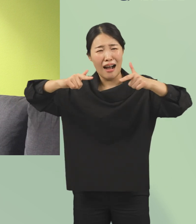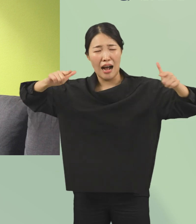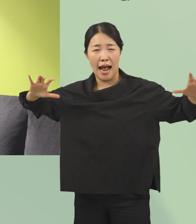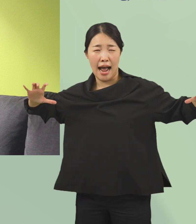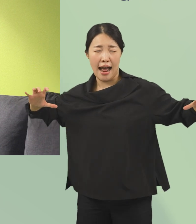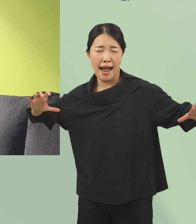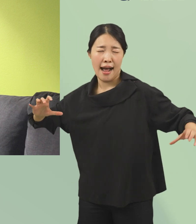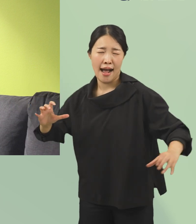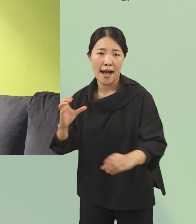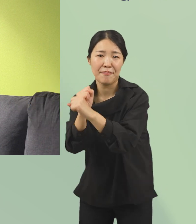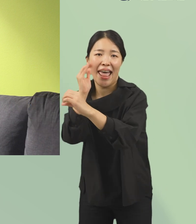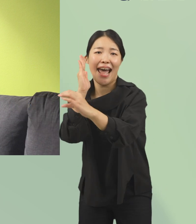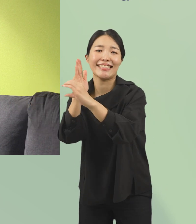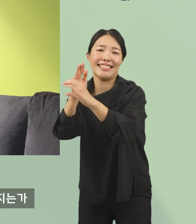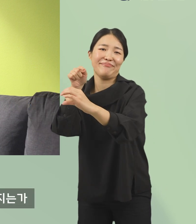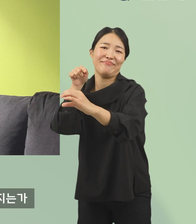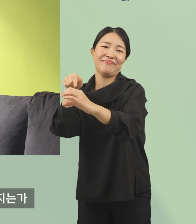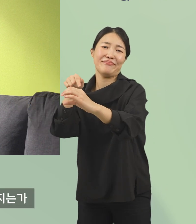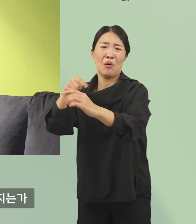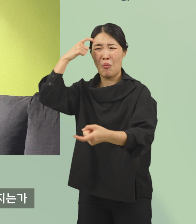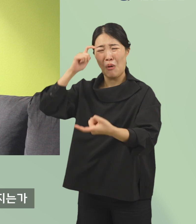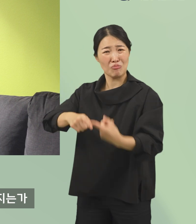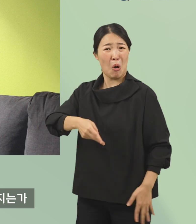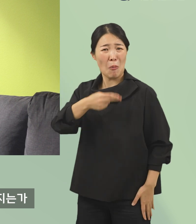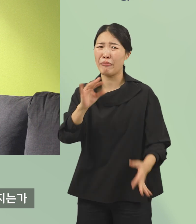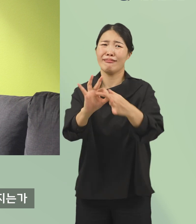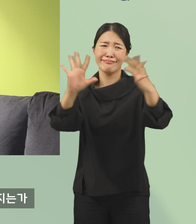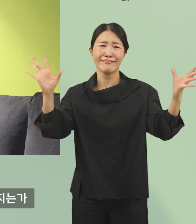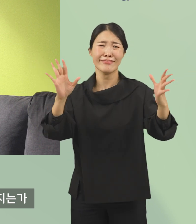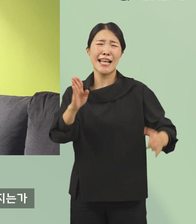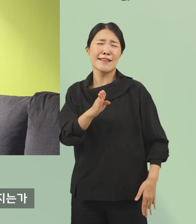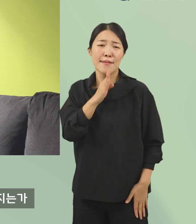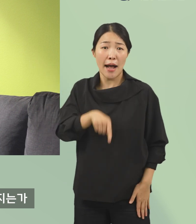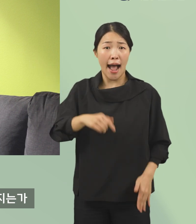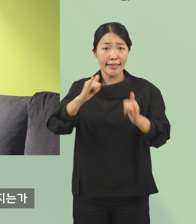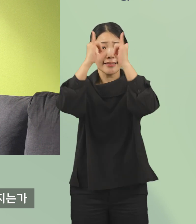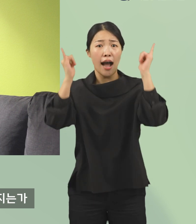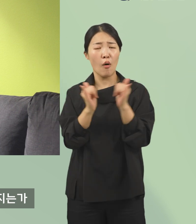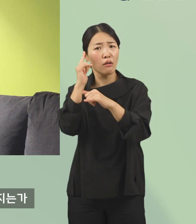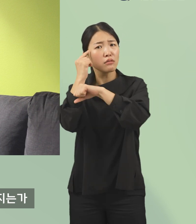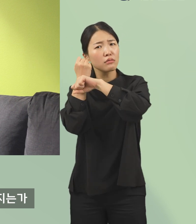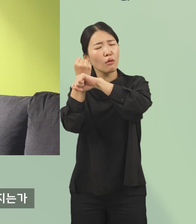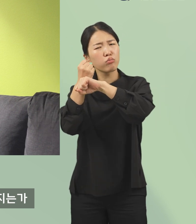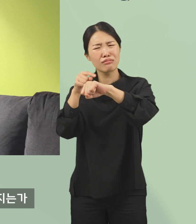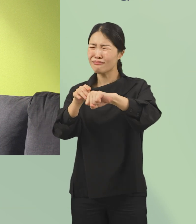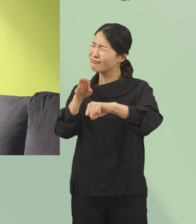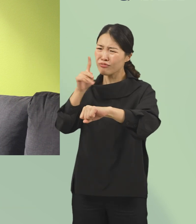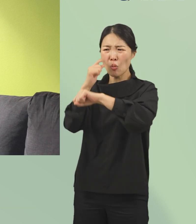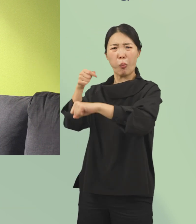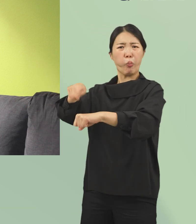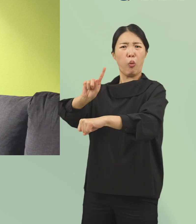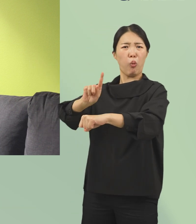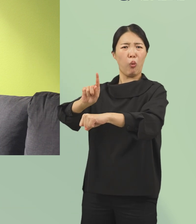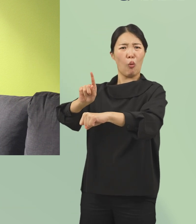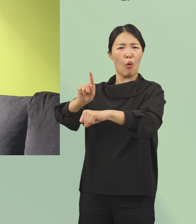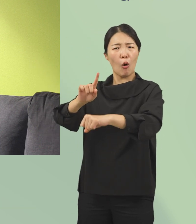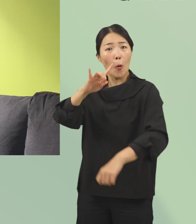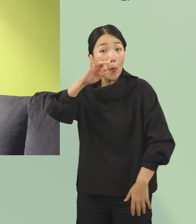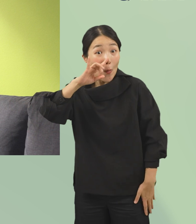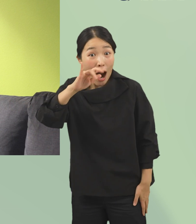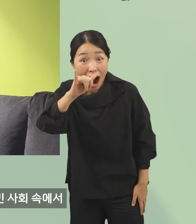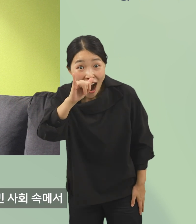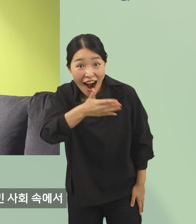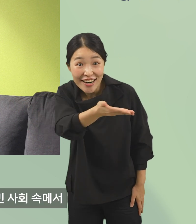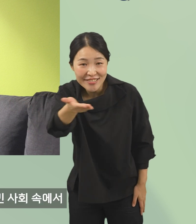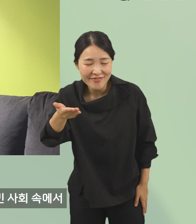자체에 관심이 없으시더라도 정말 우리 사회에서 연구라는 게 무슨 의미가 가지는가 이런 것들이 좀 궁금하신